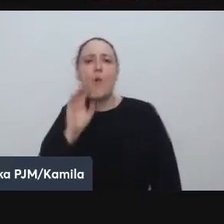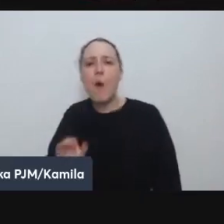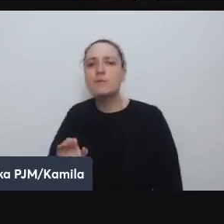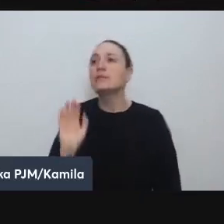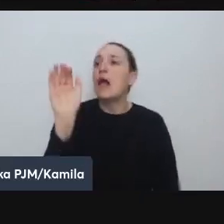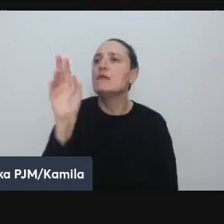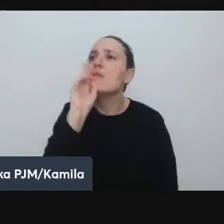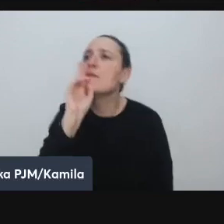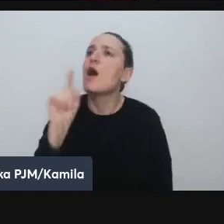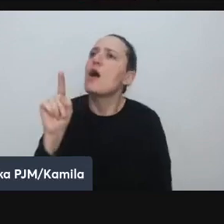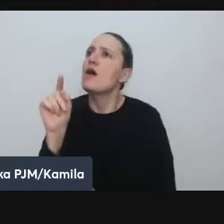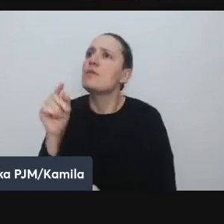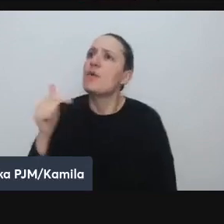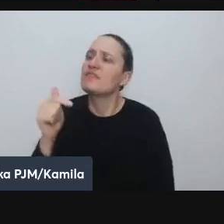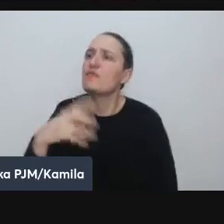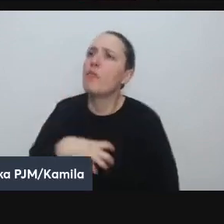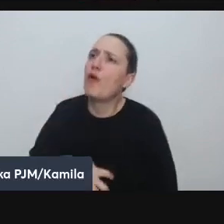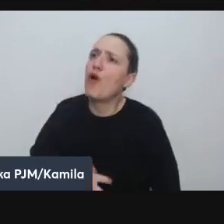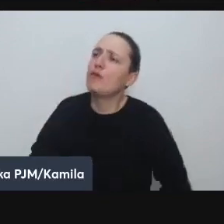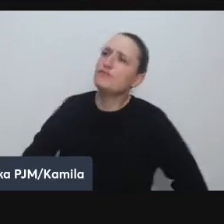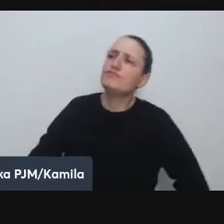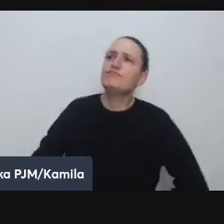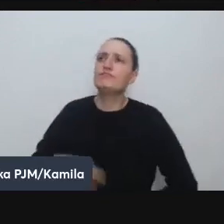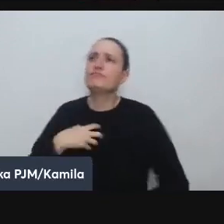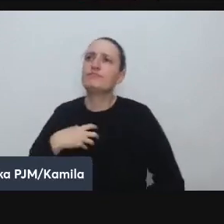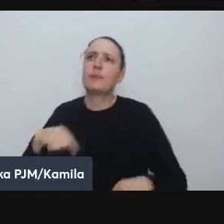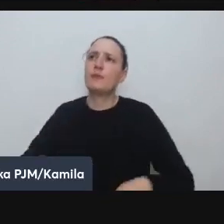jest okej. Czy są takie rzeczy, takie